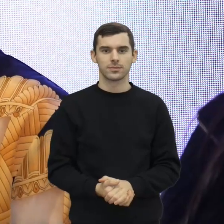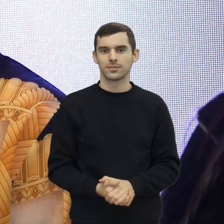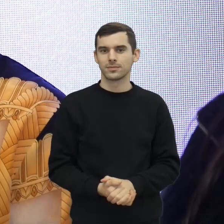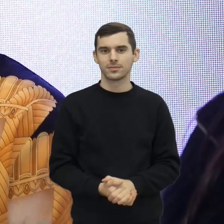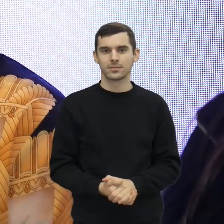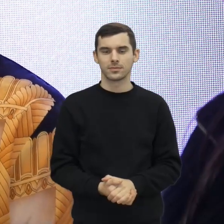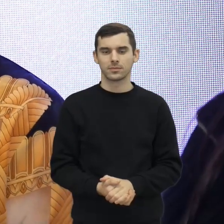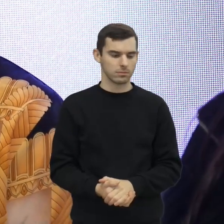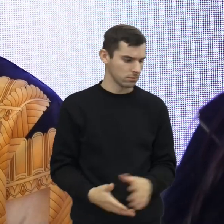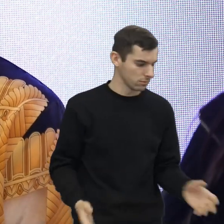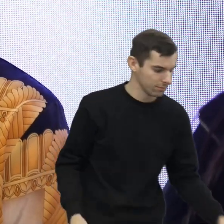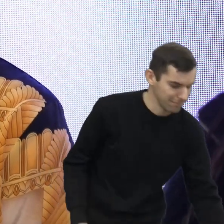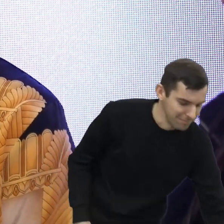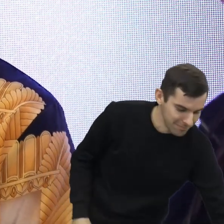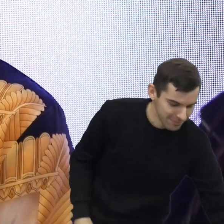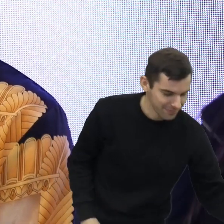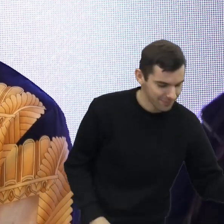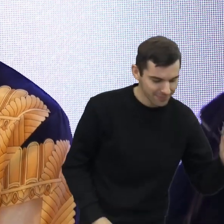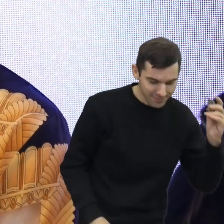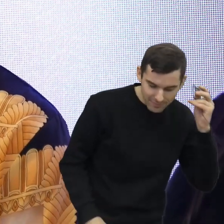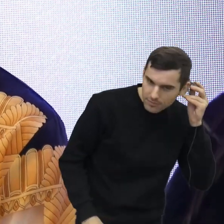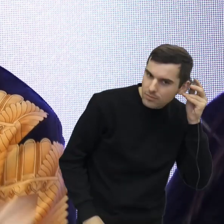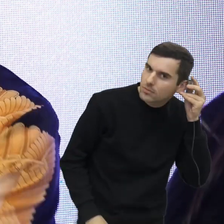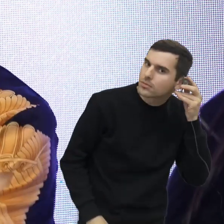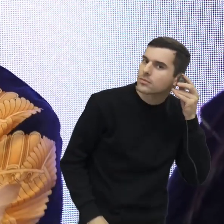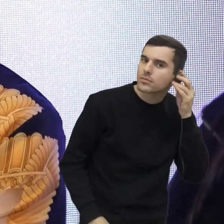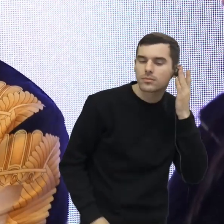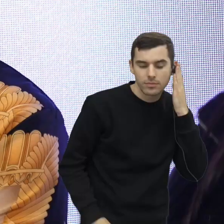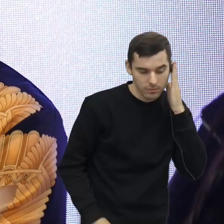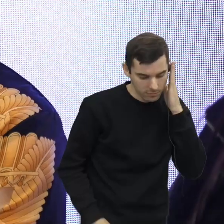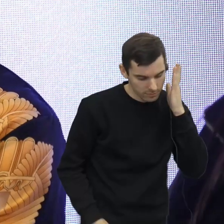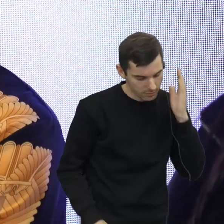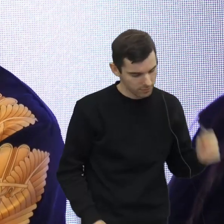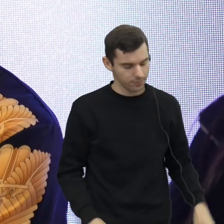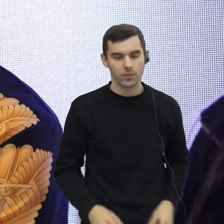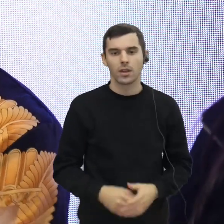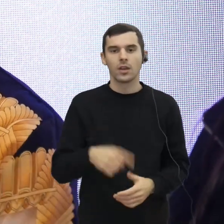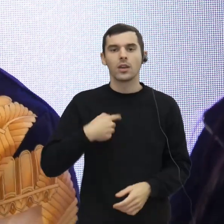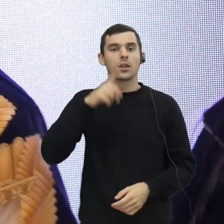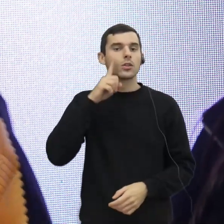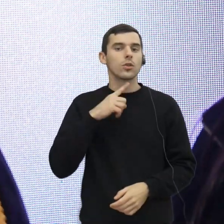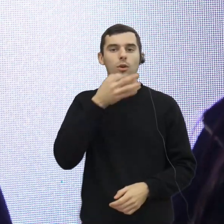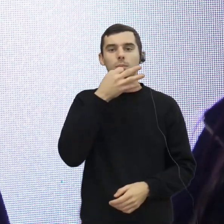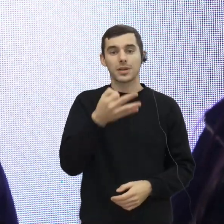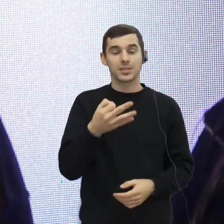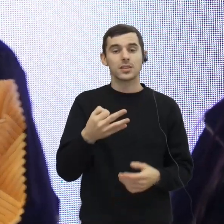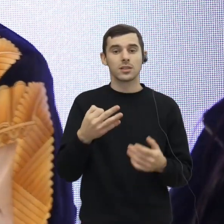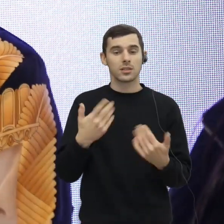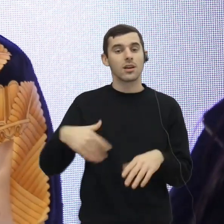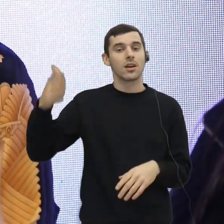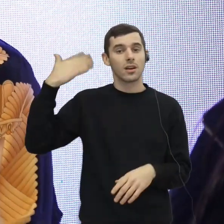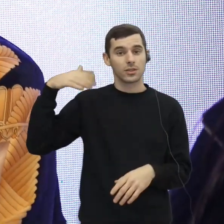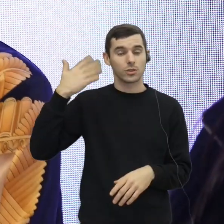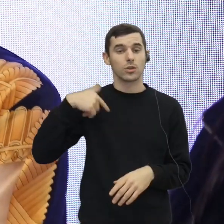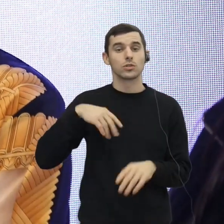Well, firstly, I was a teacher before I was out as a trans, so it would have required a career change otherwise.